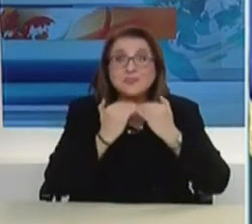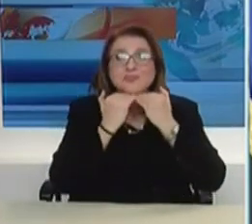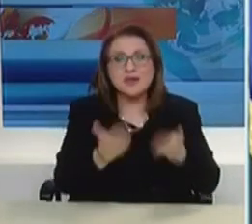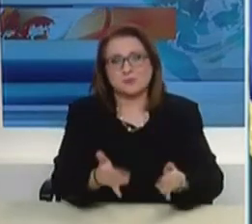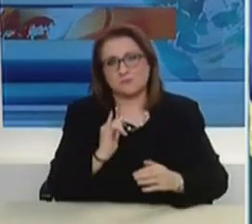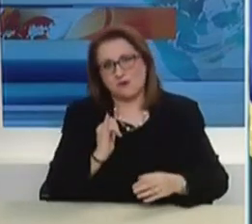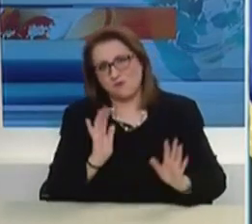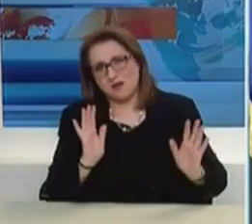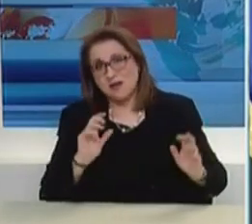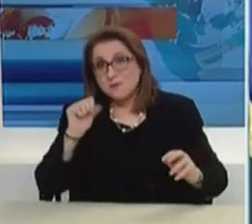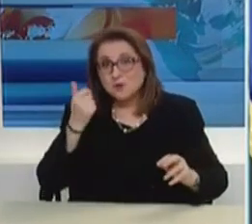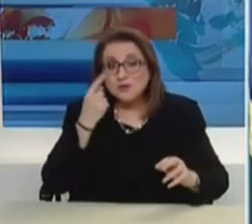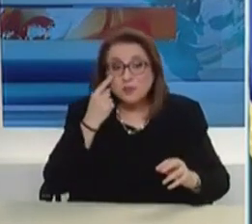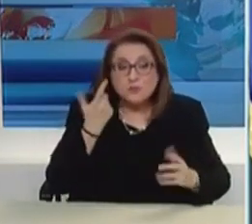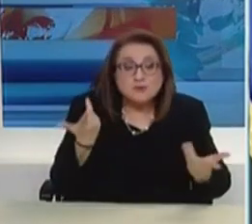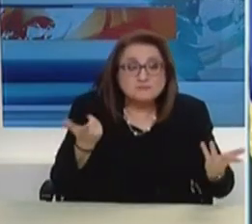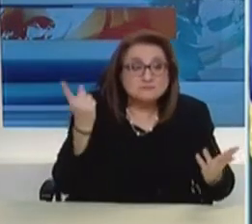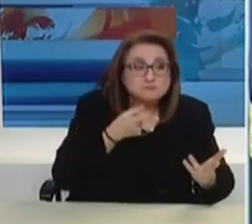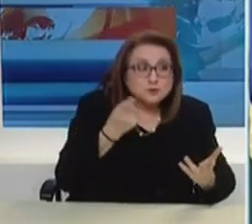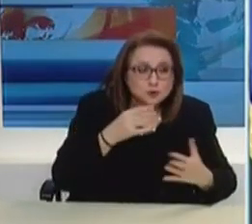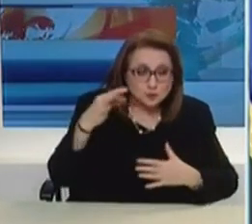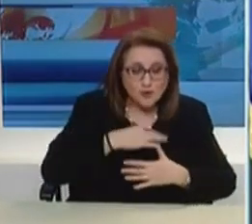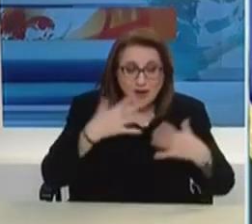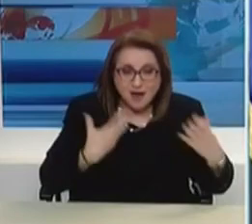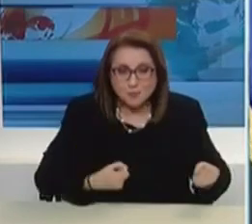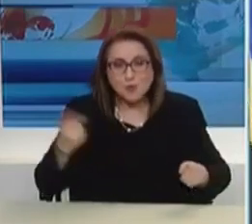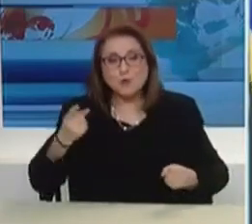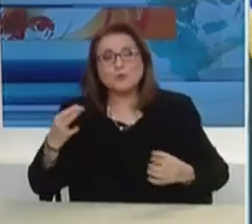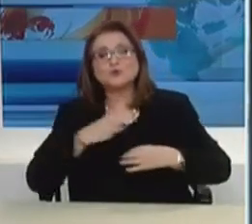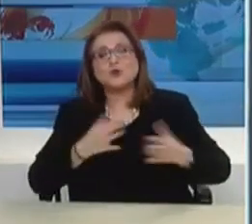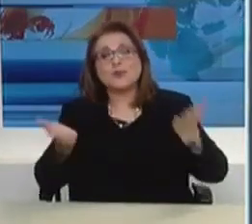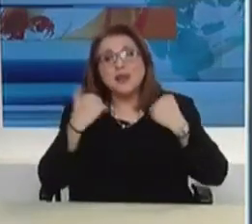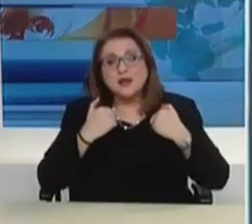ακριβώς συνέβαινε με τους συμπτωματικούς και τους ασυμπτωματικούς. Σας ευχαριστούμε πολύ.